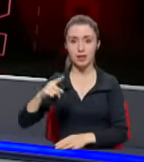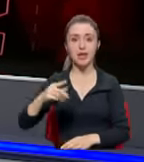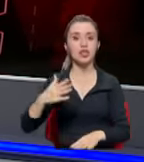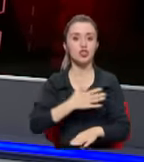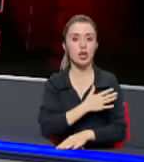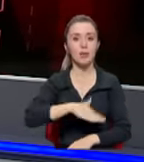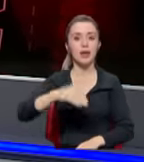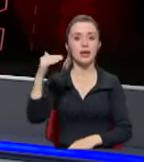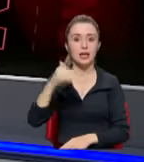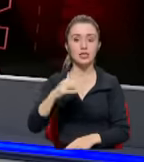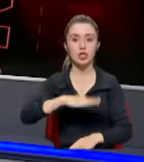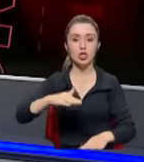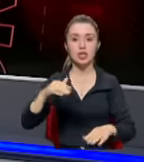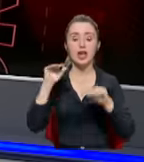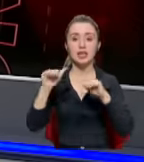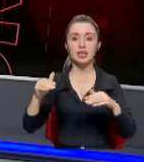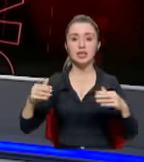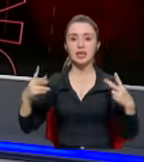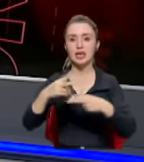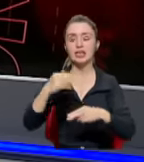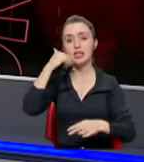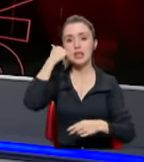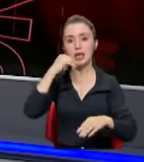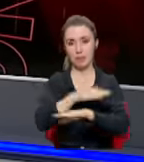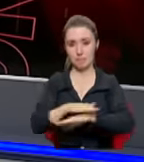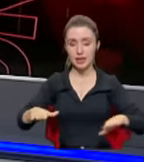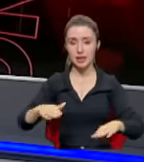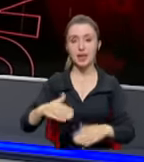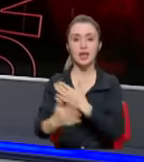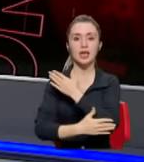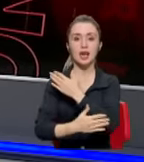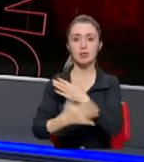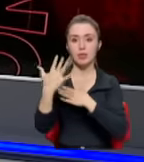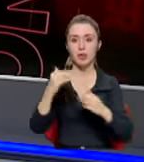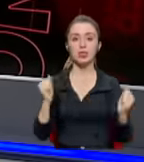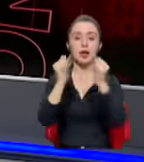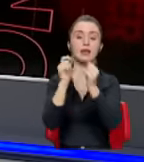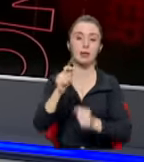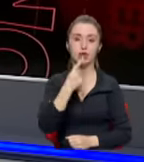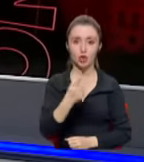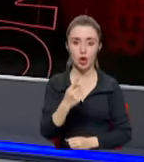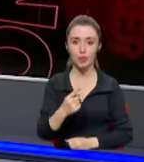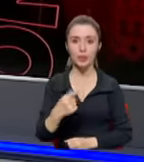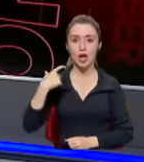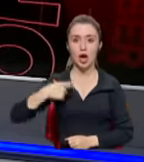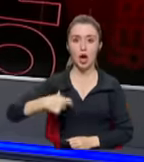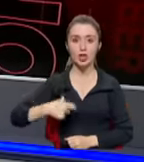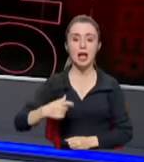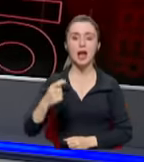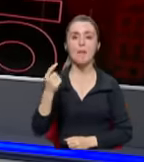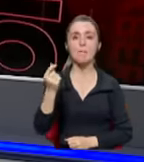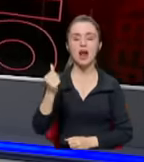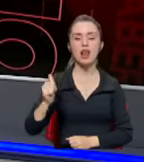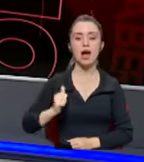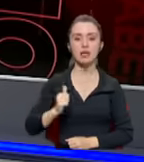Manisa'dayım kesilir yalanı çöp oldu yardımları beş katına çıkardık dedi özel bedelli askerlik